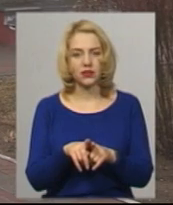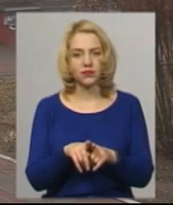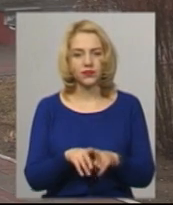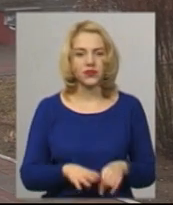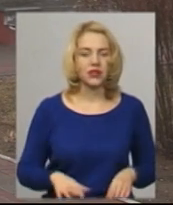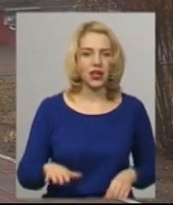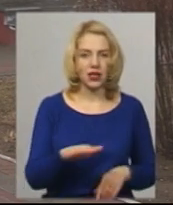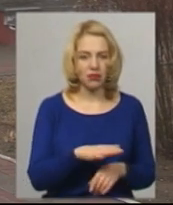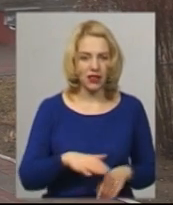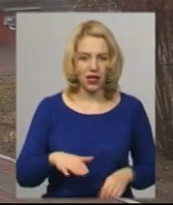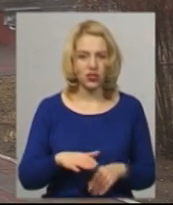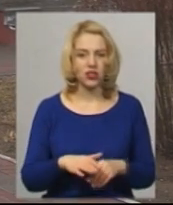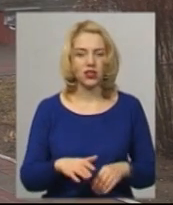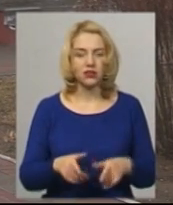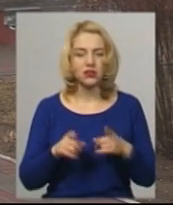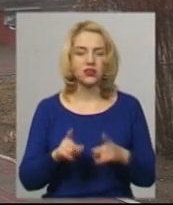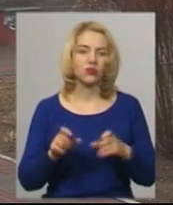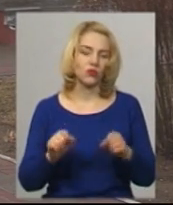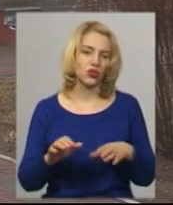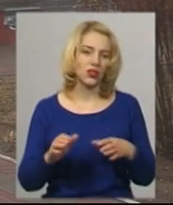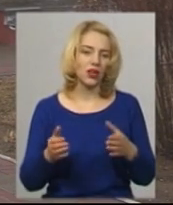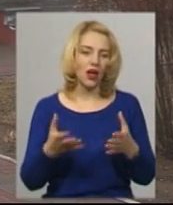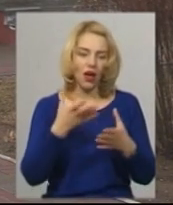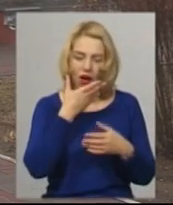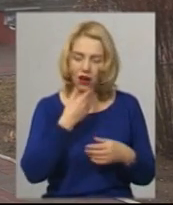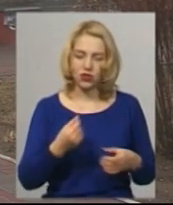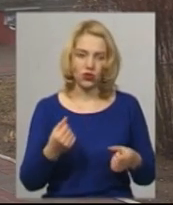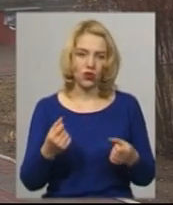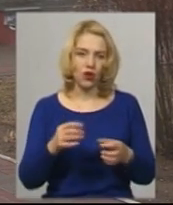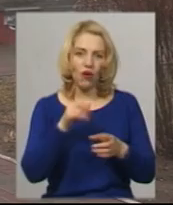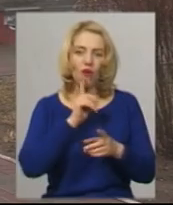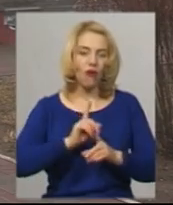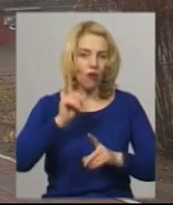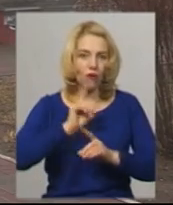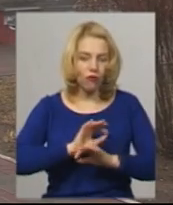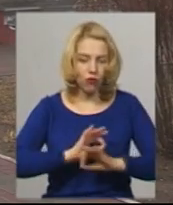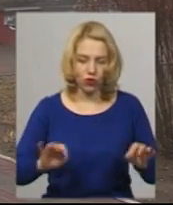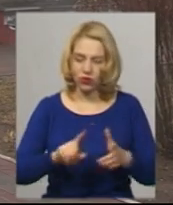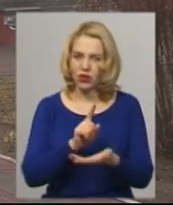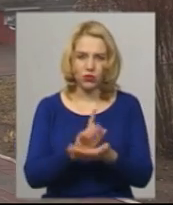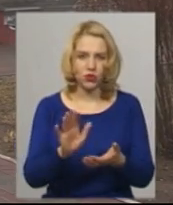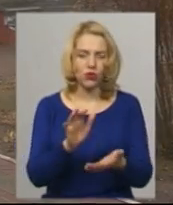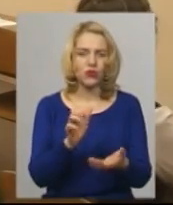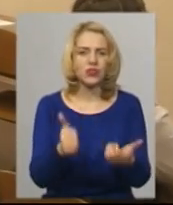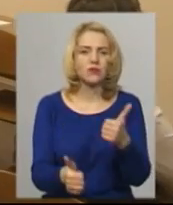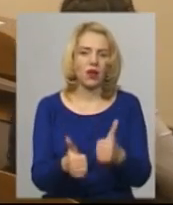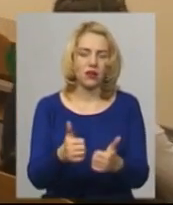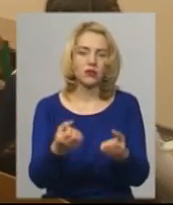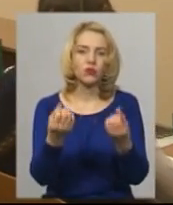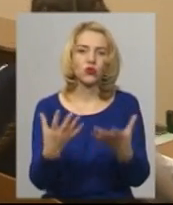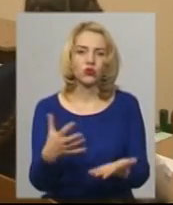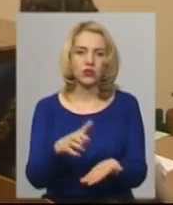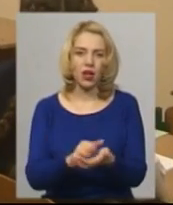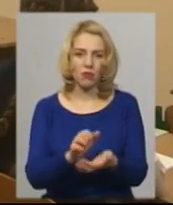або на таких майданчиках дійсно можна гарно, комфортно, не обов'язково змагатися, але просто займатися спортом.